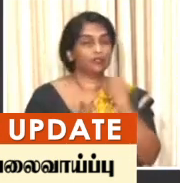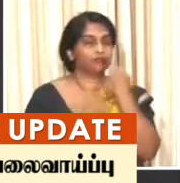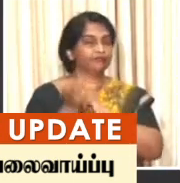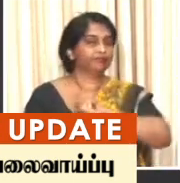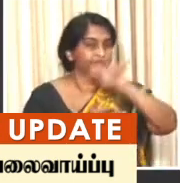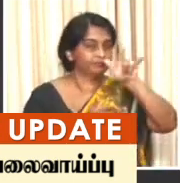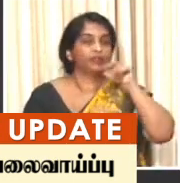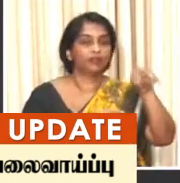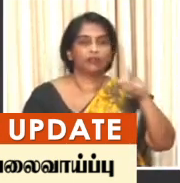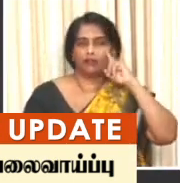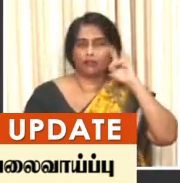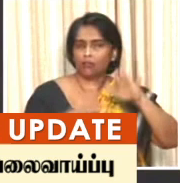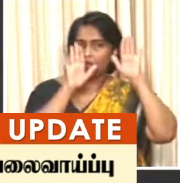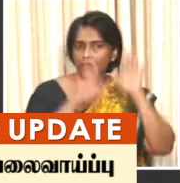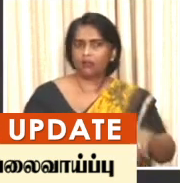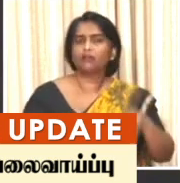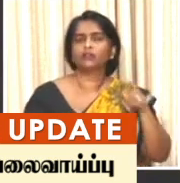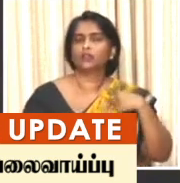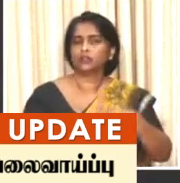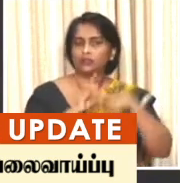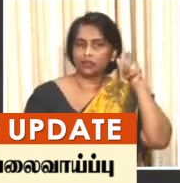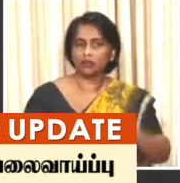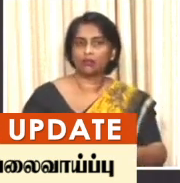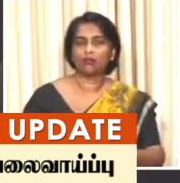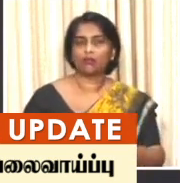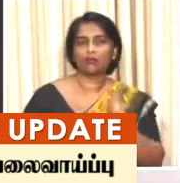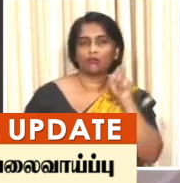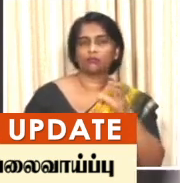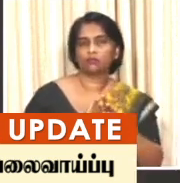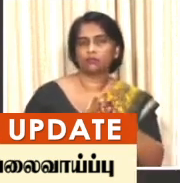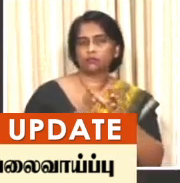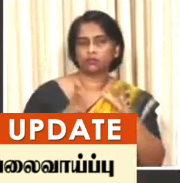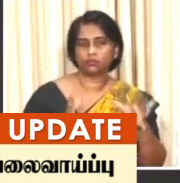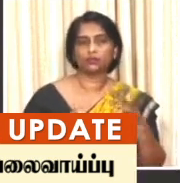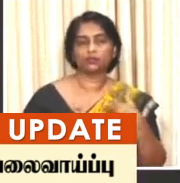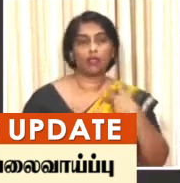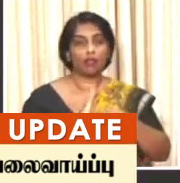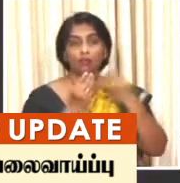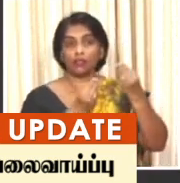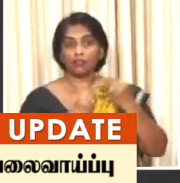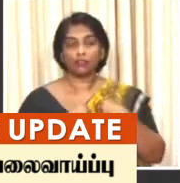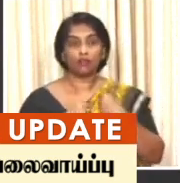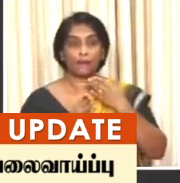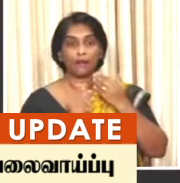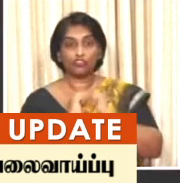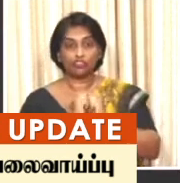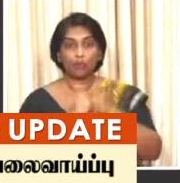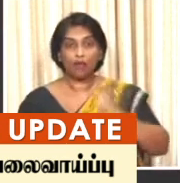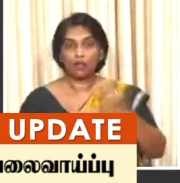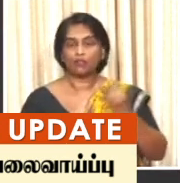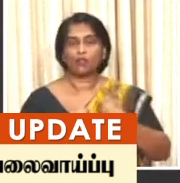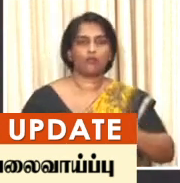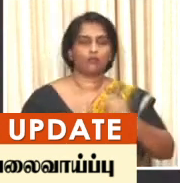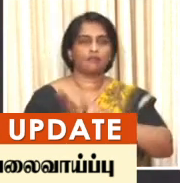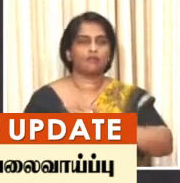ඒ රටවල් වල ඉන්න අනීතිකව සිටීමේ සිට ශ්‍රී ලාංකිකයන්ගේ නොම්බරේ වැඩි වෙනවා. එහෙම වැඩි වුණාම අපේ රටට හම්බෙන කෝටා ප්‍රමාණයත් අහිමි වෙනවා. අපේ රටේ